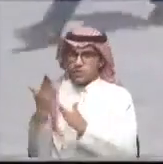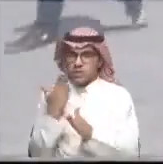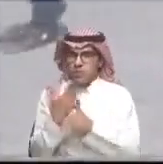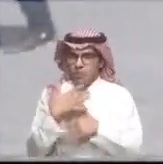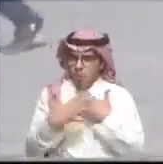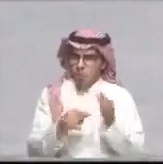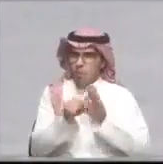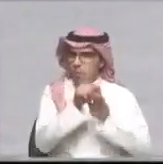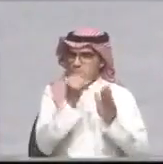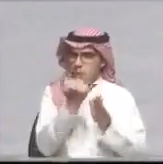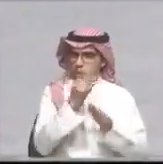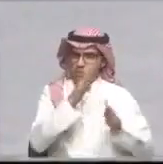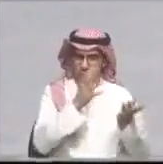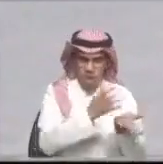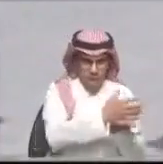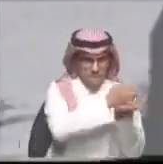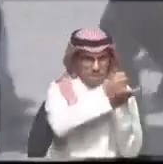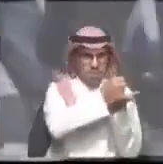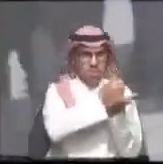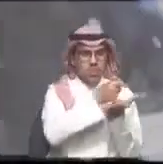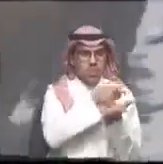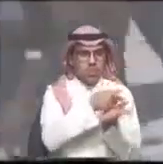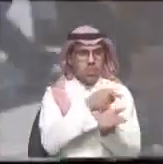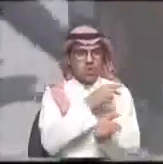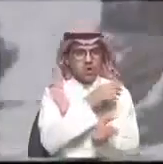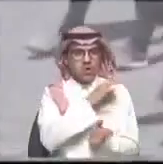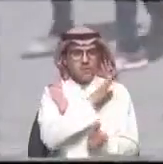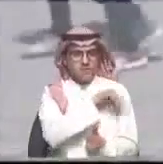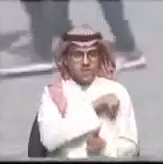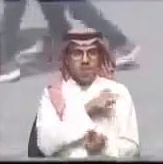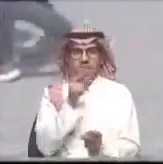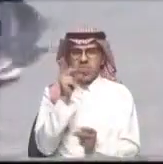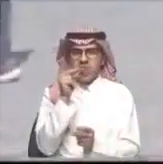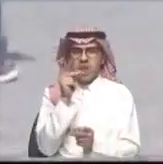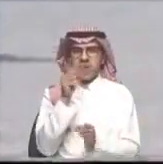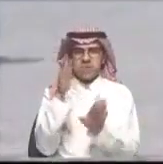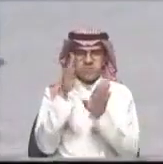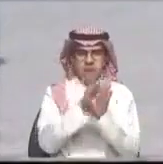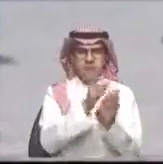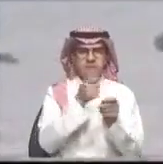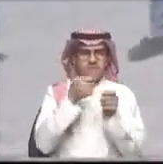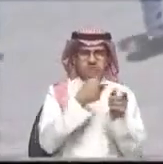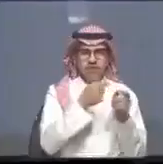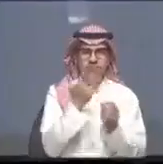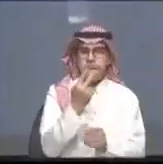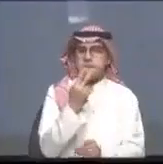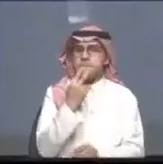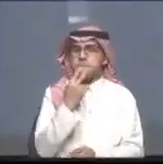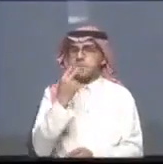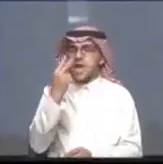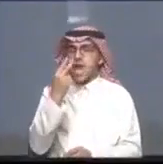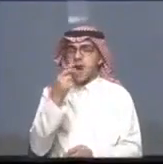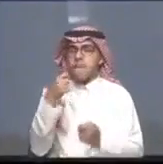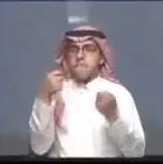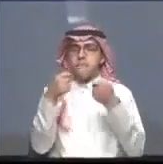السعودية، وثانيا حجم التبرعات التي وعدت بها المملكة العربية السعودية والتي تقدر بحوالي 200 مليون